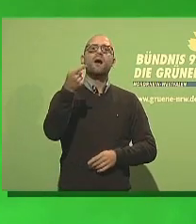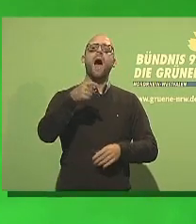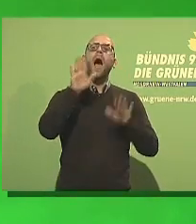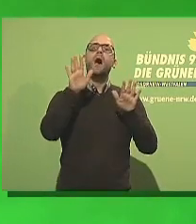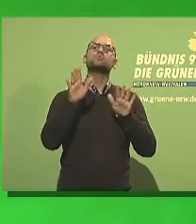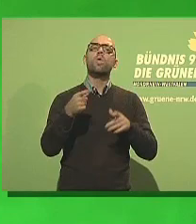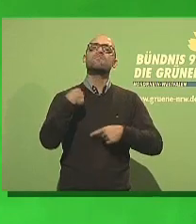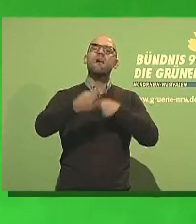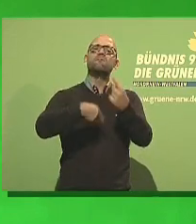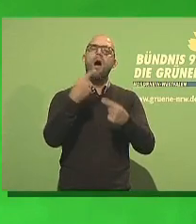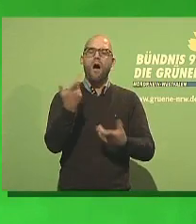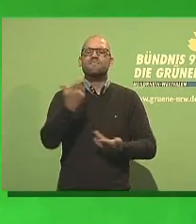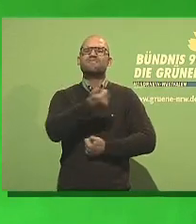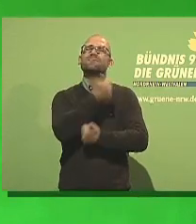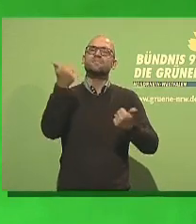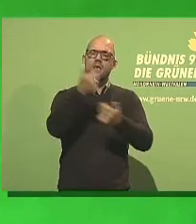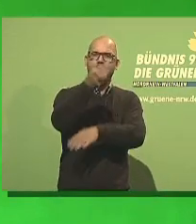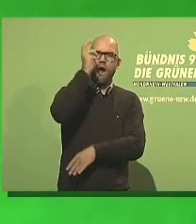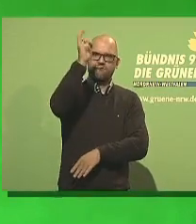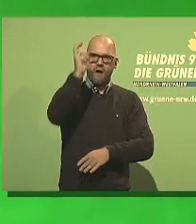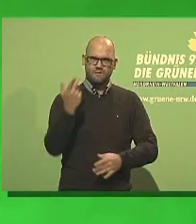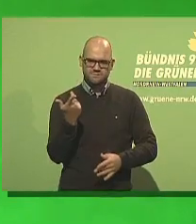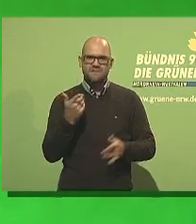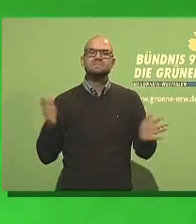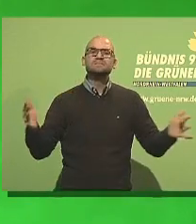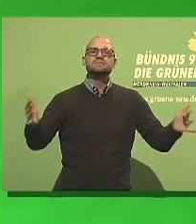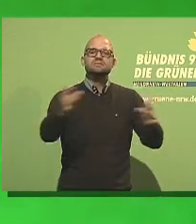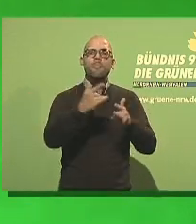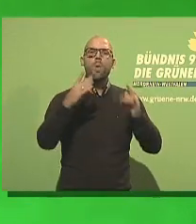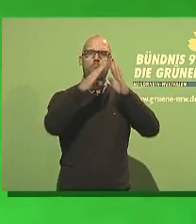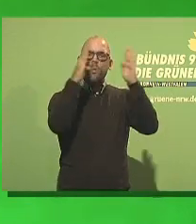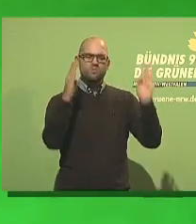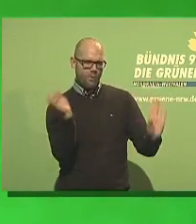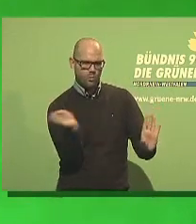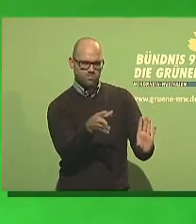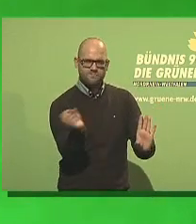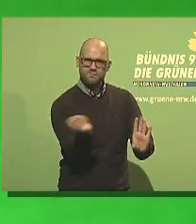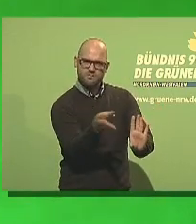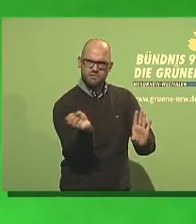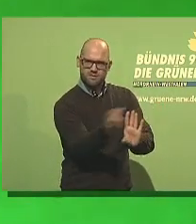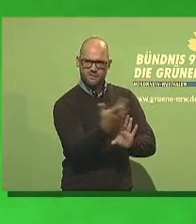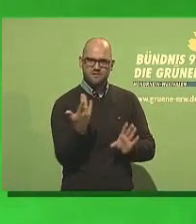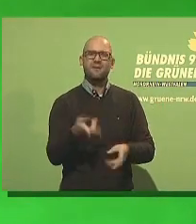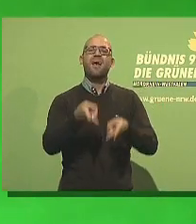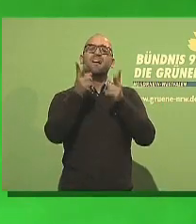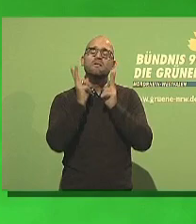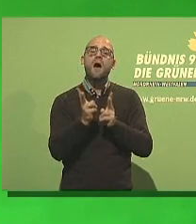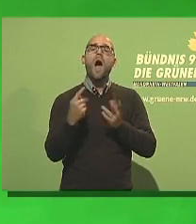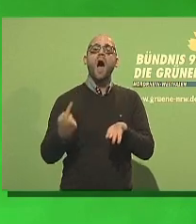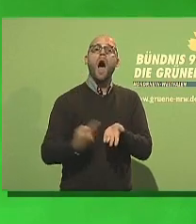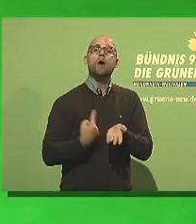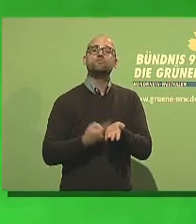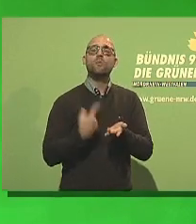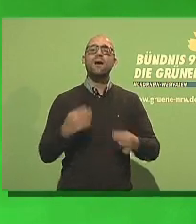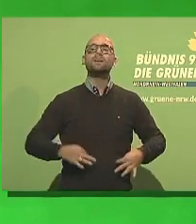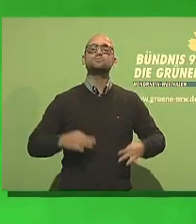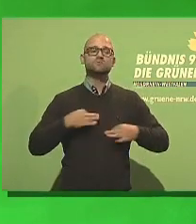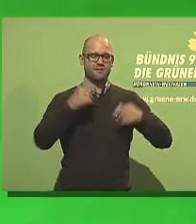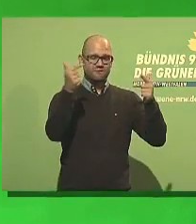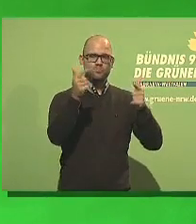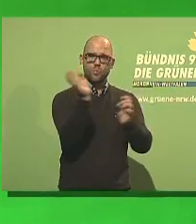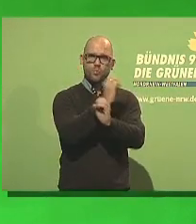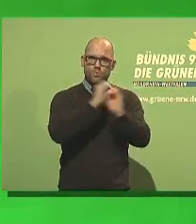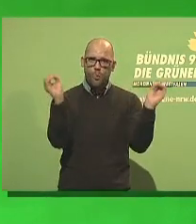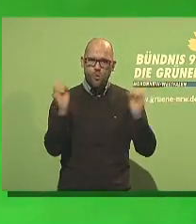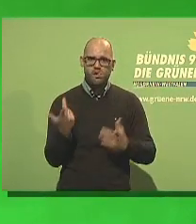Sie können weiterhin in Sammelunterkünften untergebracht werden. Sie haben keinen Anspruch auf eine umfassende Gesundheitsversorgung und auf Leistungen